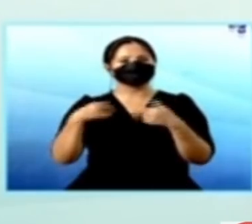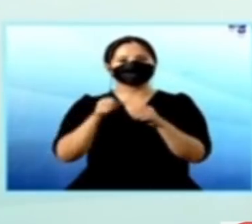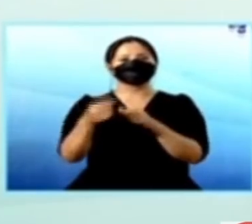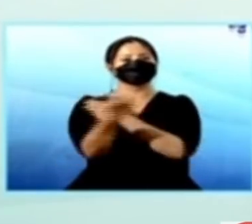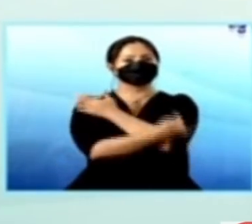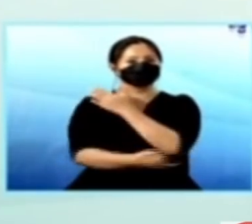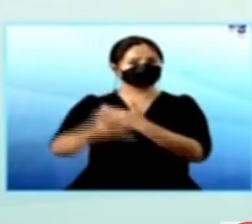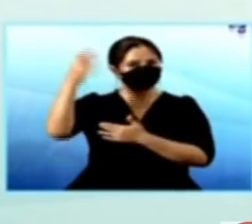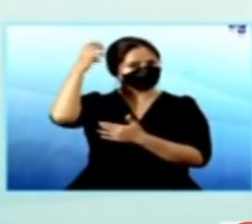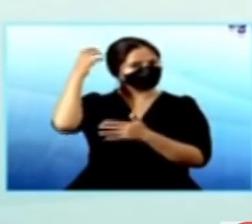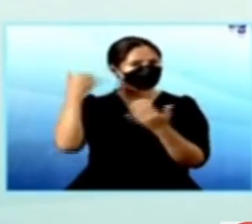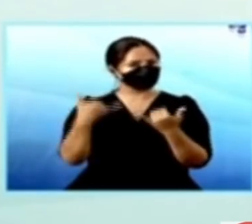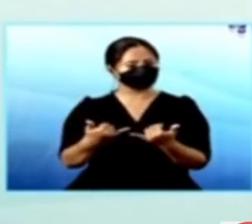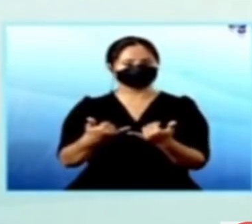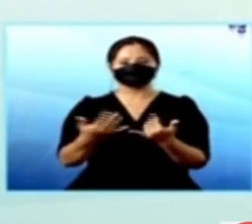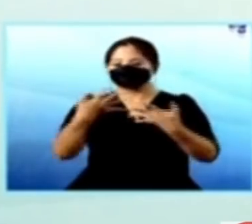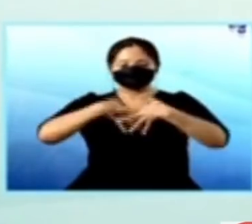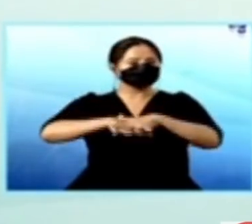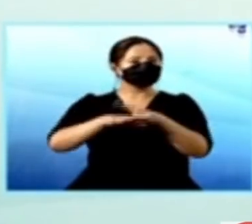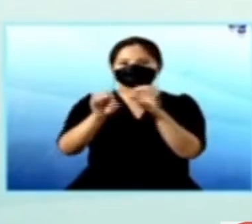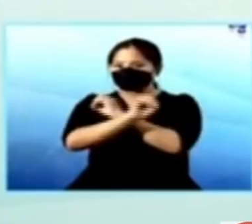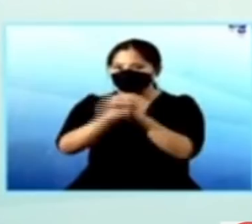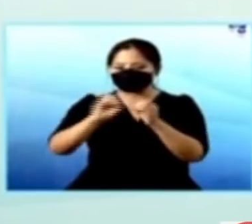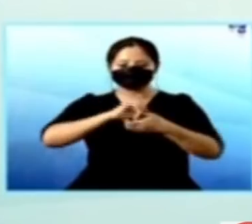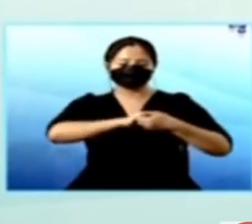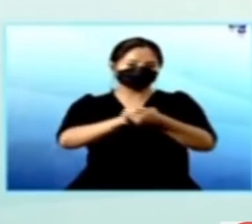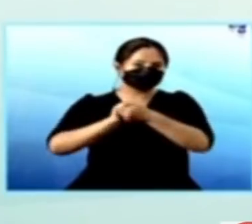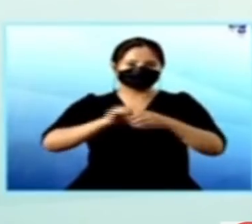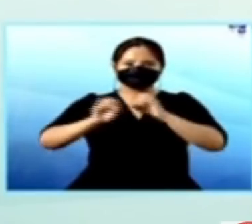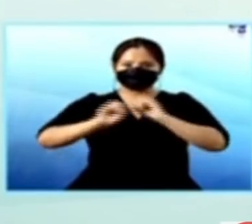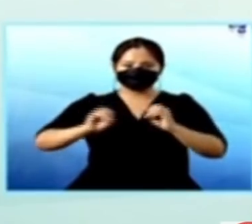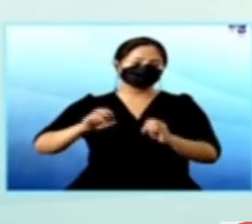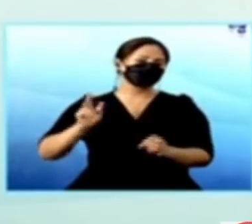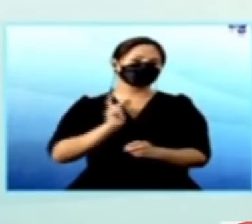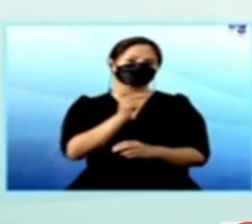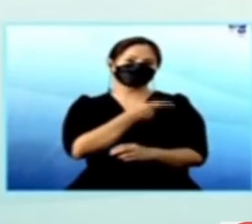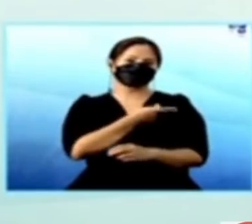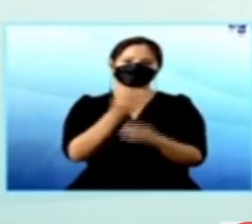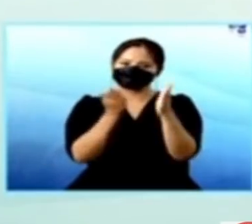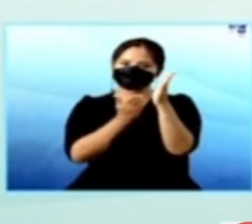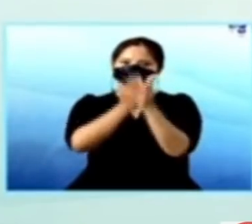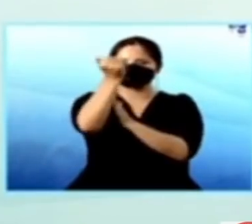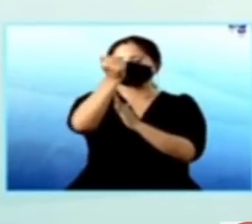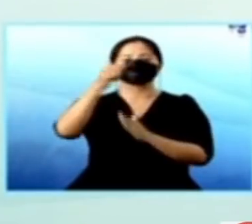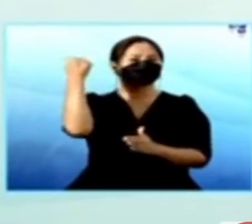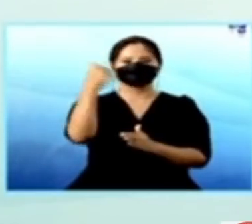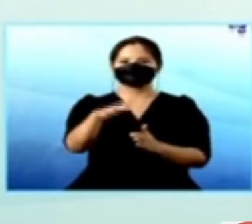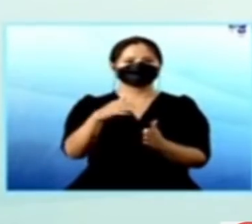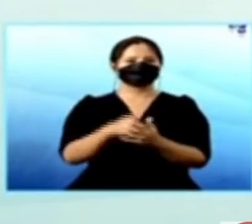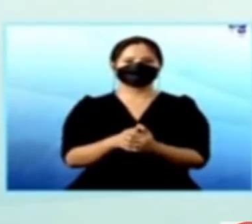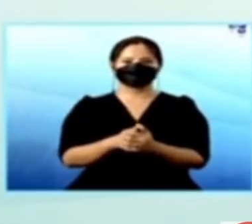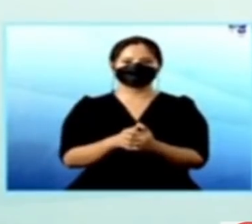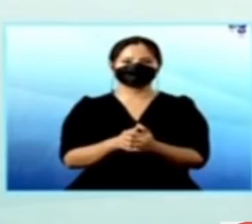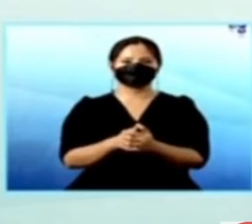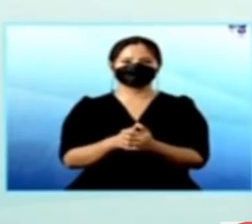นี้บ่ให้ความห่มมือพวกเขาก็จะบ่สามารถบรรลุเป้าหมายติดเชื้อหน่อย